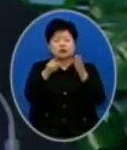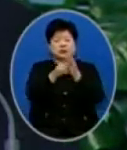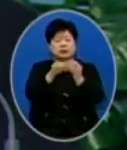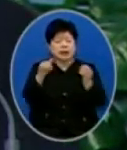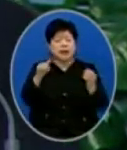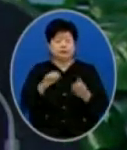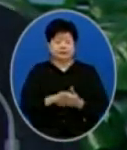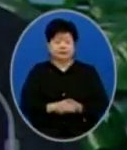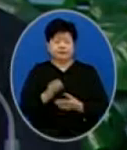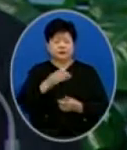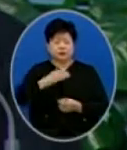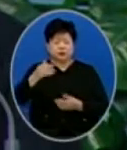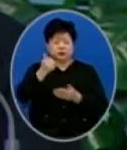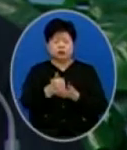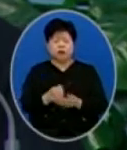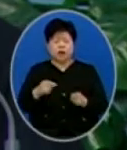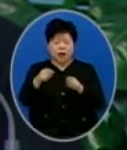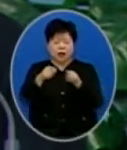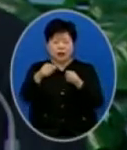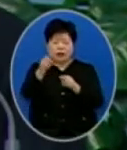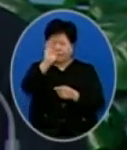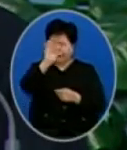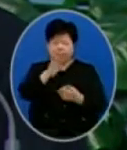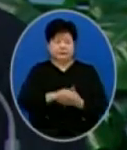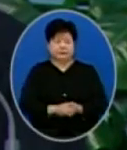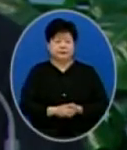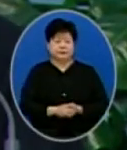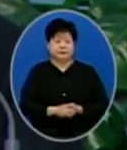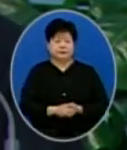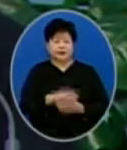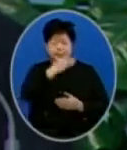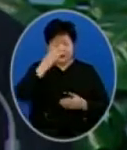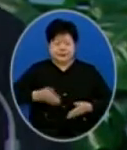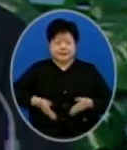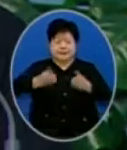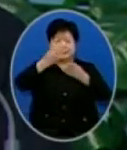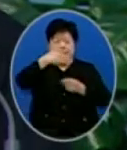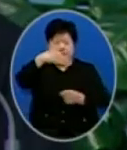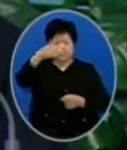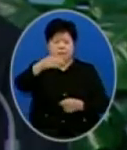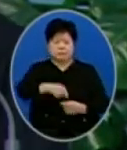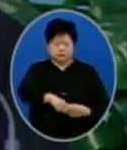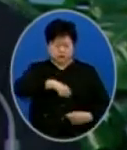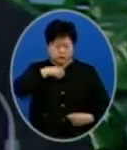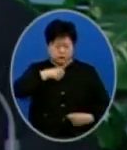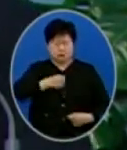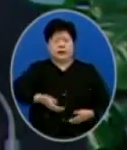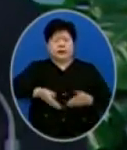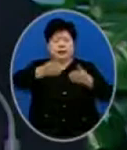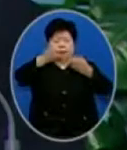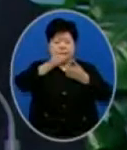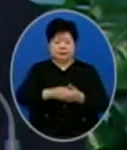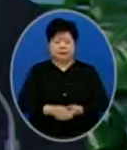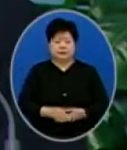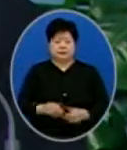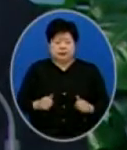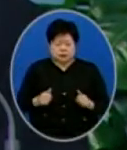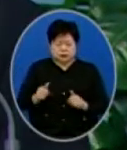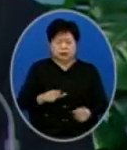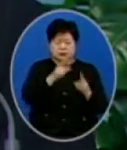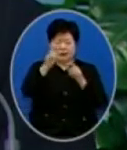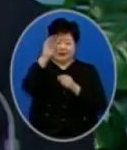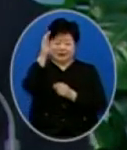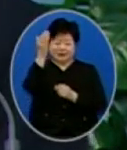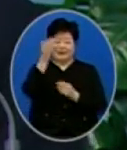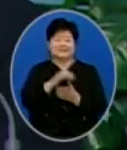믿는 사람들은 절대로 죄와 탑에서는 안 되는 것입니다 바른 길을 가야 합니다 정직한 길을 가야 합니다 성신의 삶을 살아야